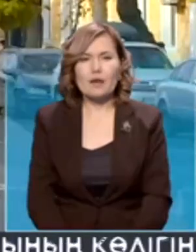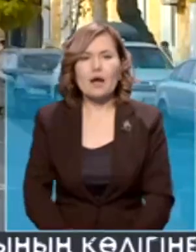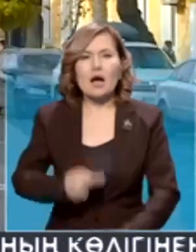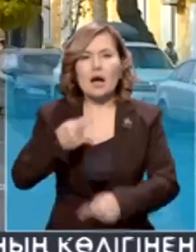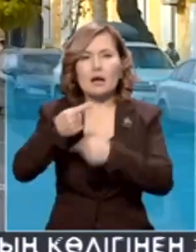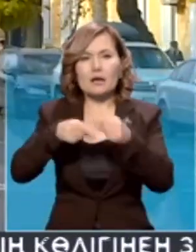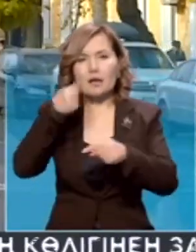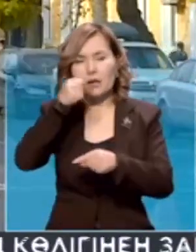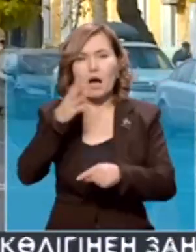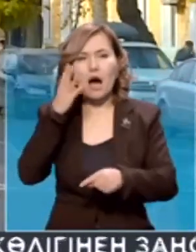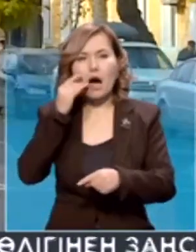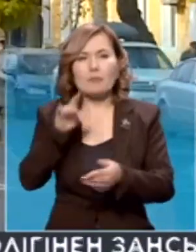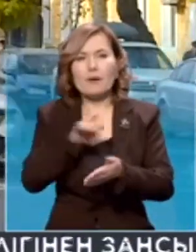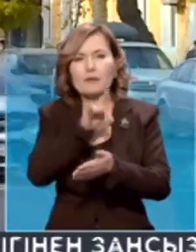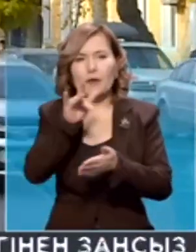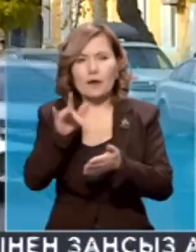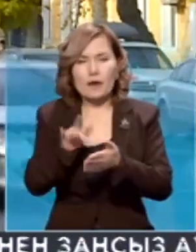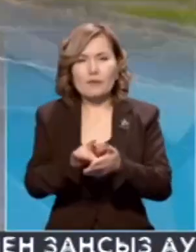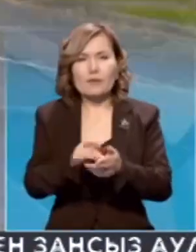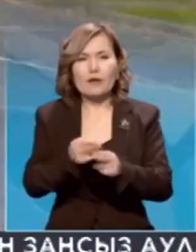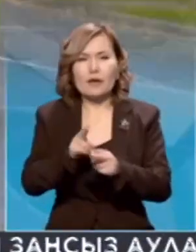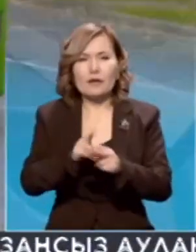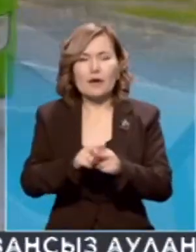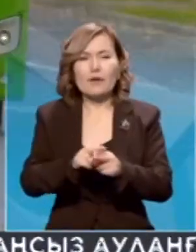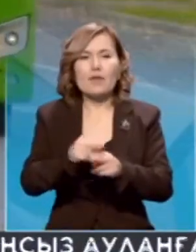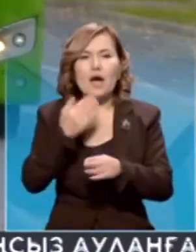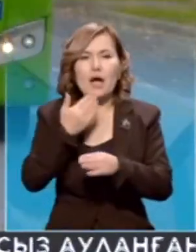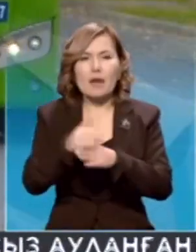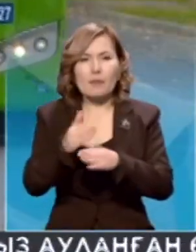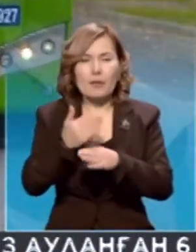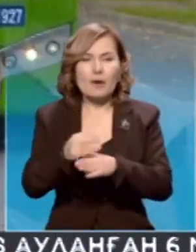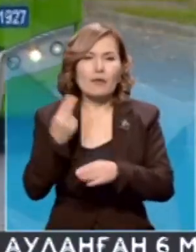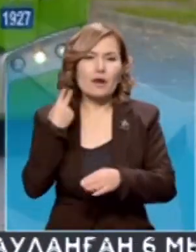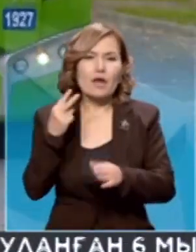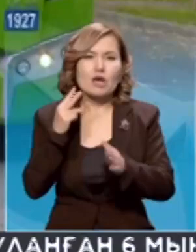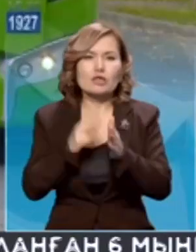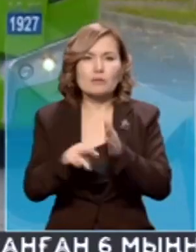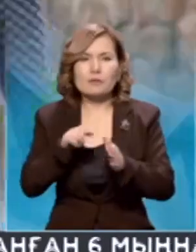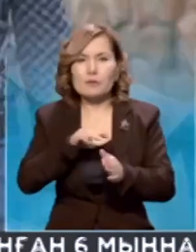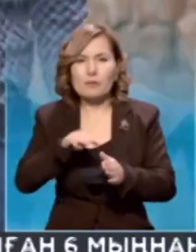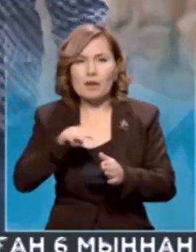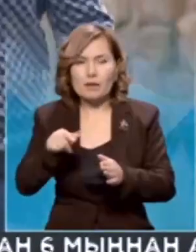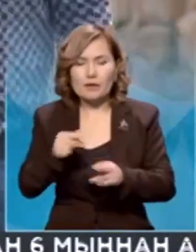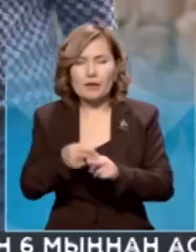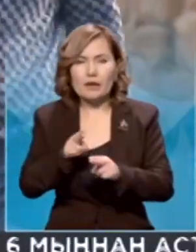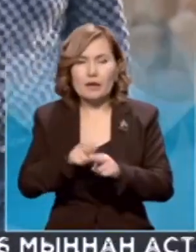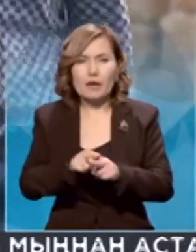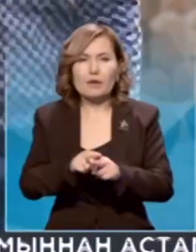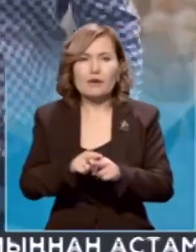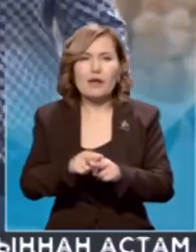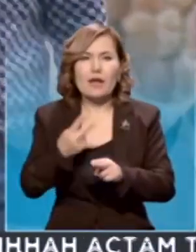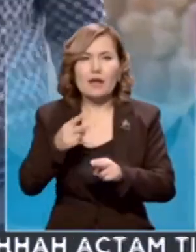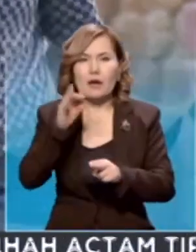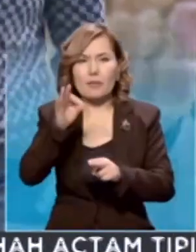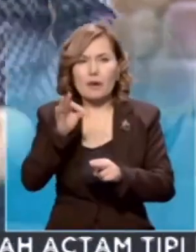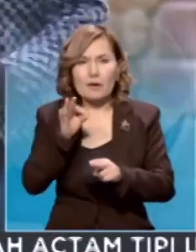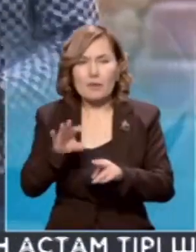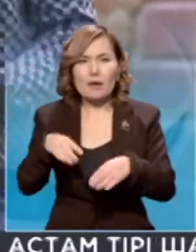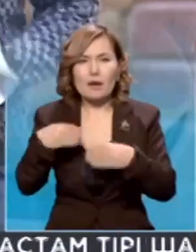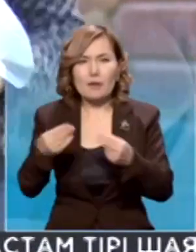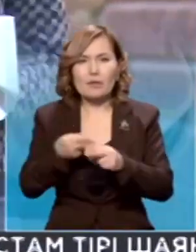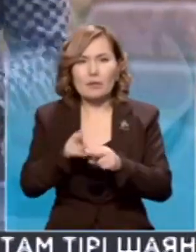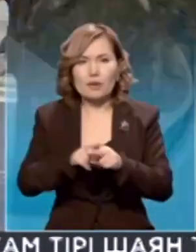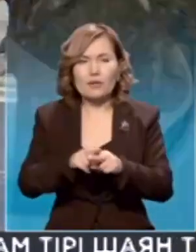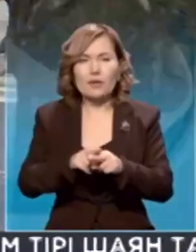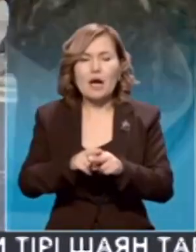келер жылы Алматыда пайда болатын өнеркәсіптік ипотека қарыз 70 миллион теңгеден аспаса жылдық 2% мөлшерлемемен